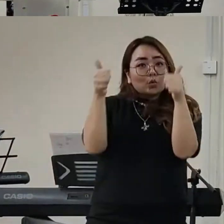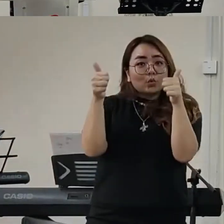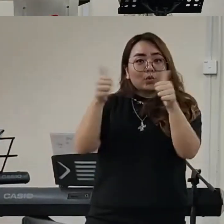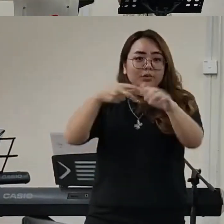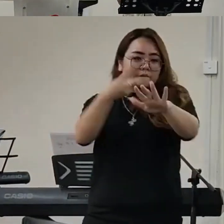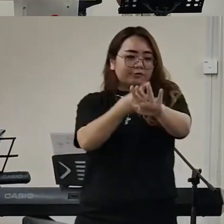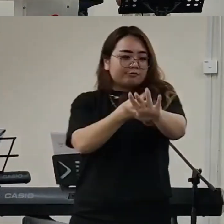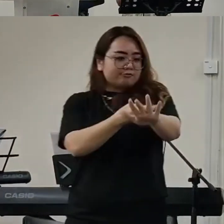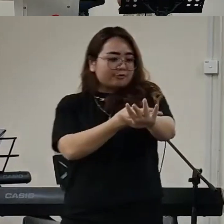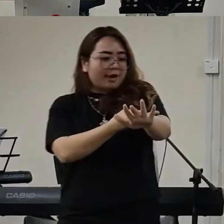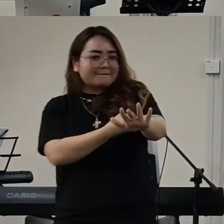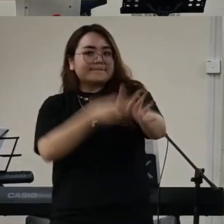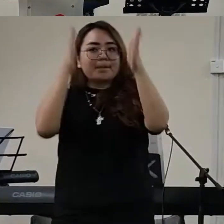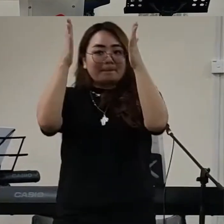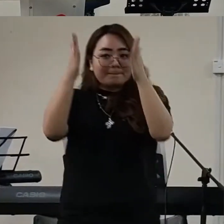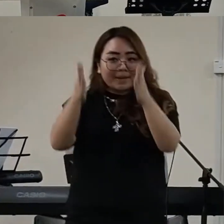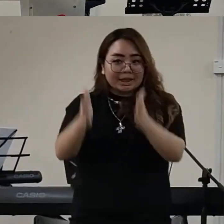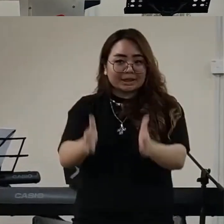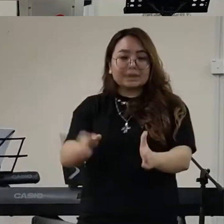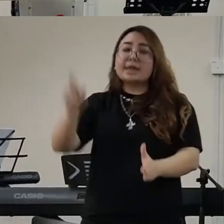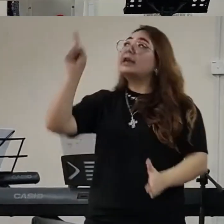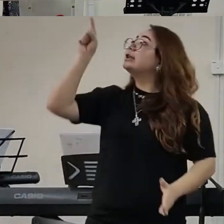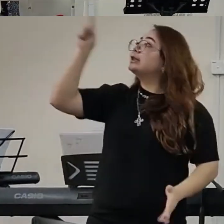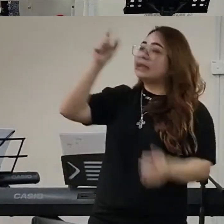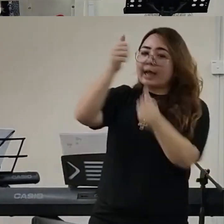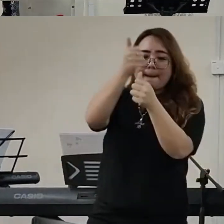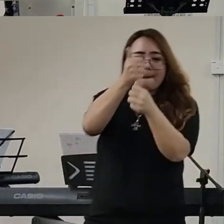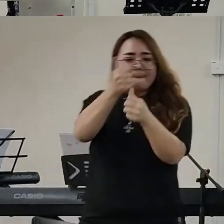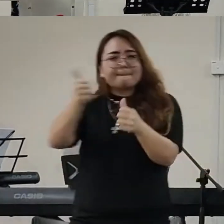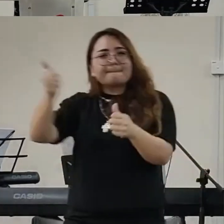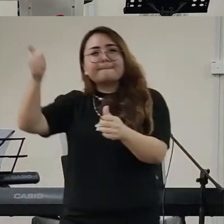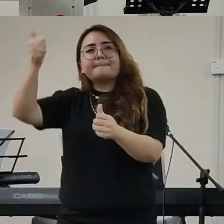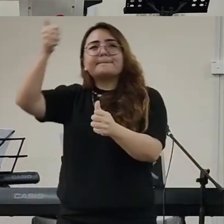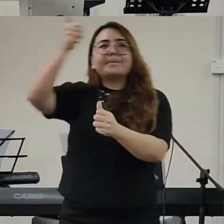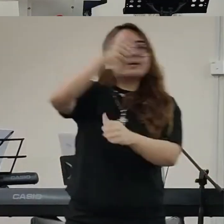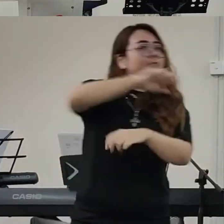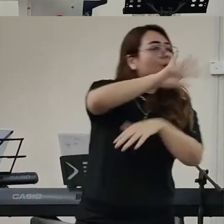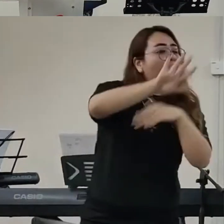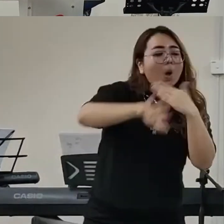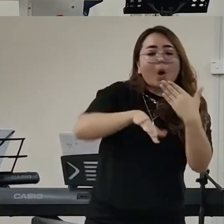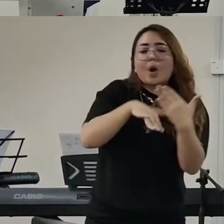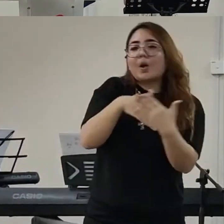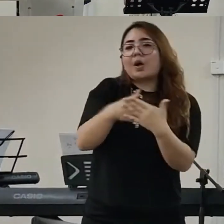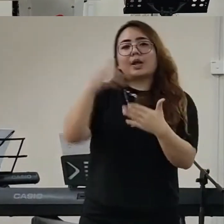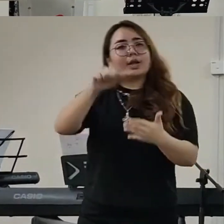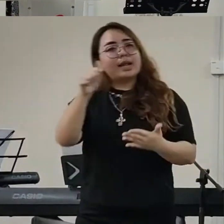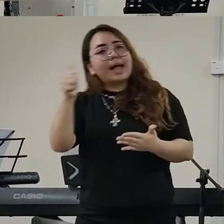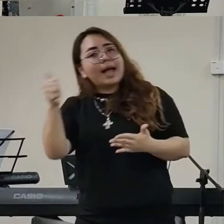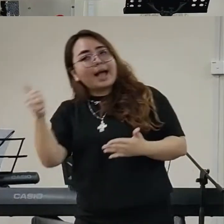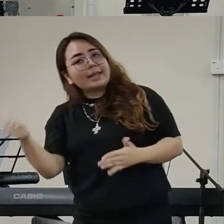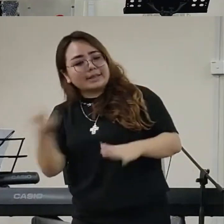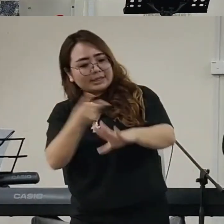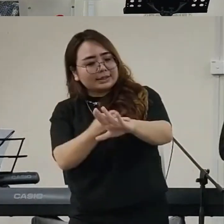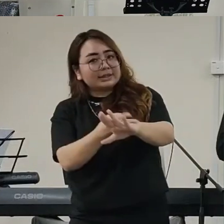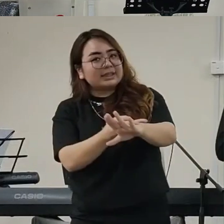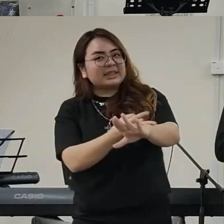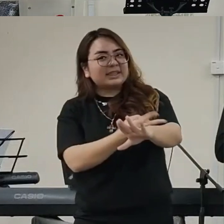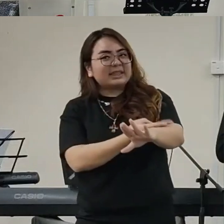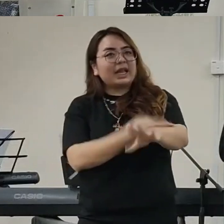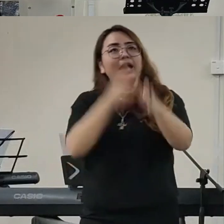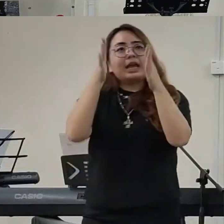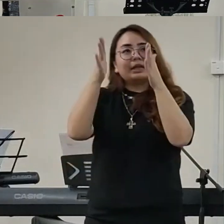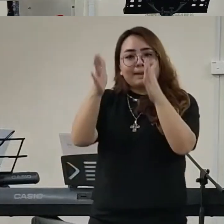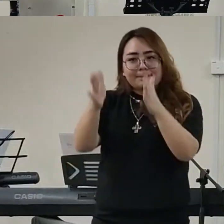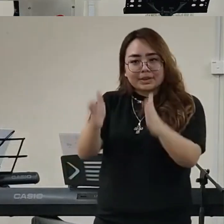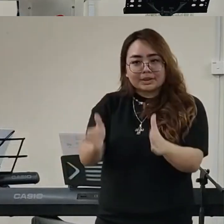是一个很好的小组组长之类的，但是今天我们要学习的就是我们那个终极牧者，那就是我们的主耶稣，那